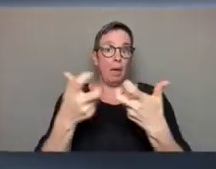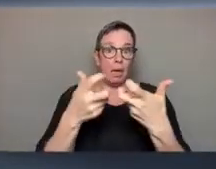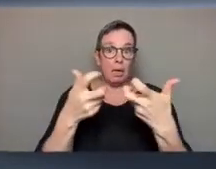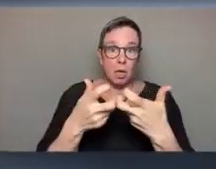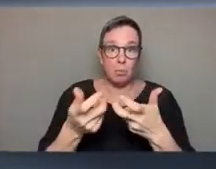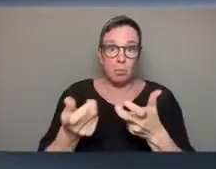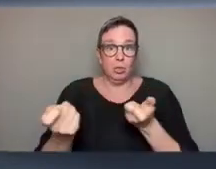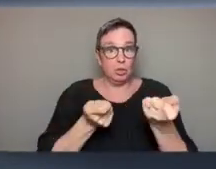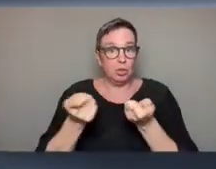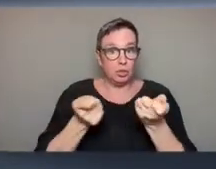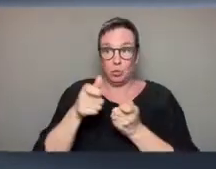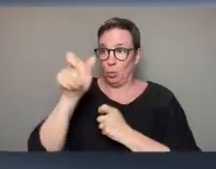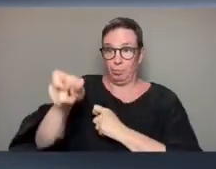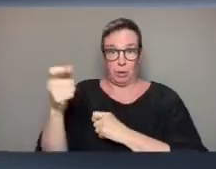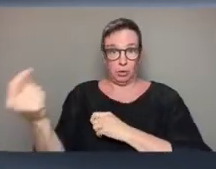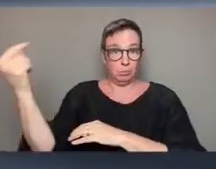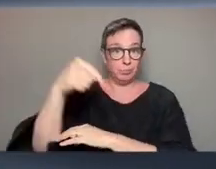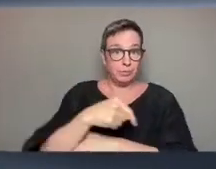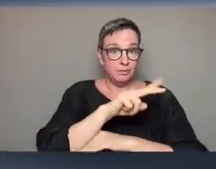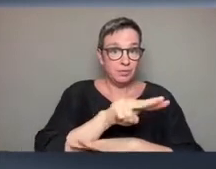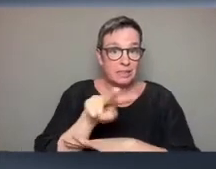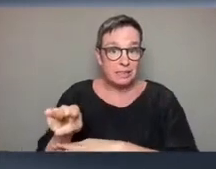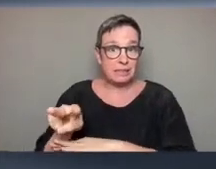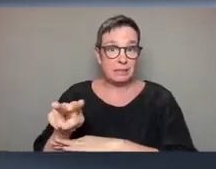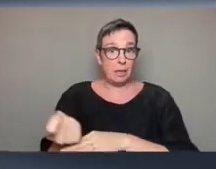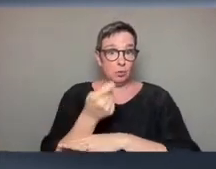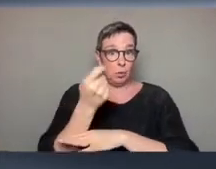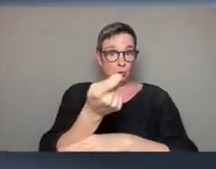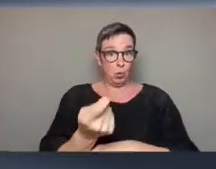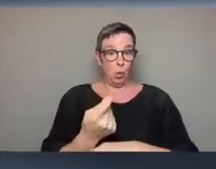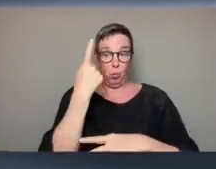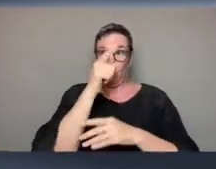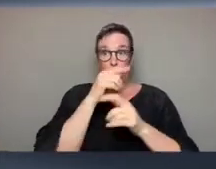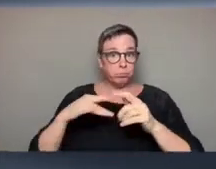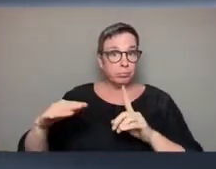des visiteurs, éducation d'environnement